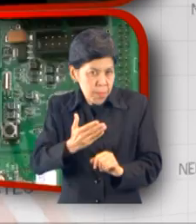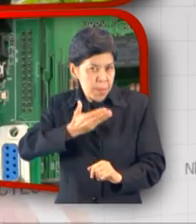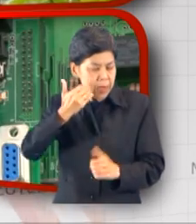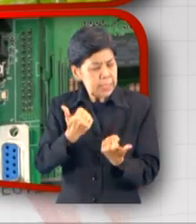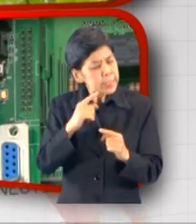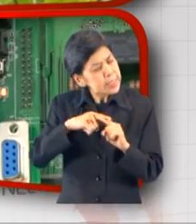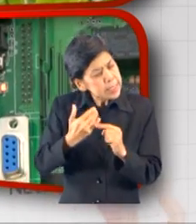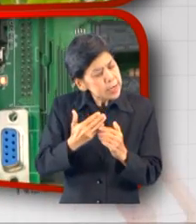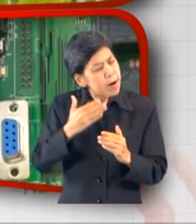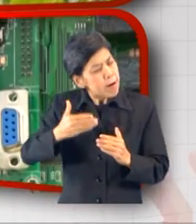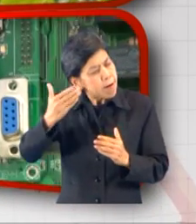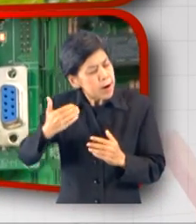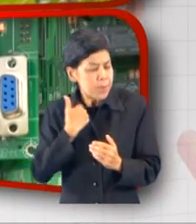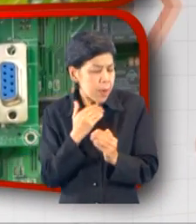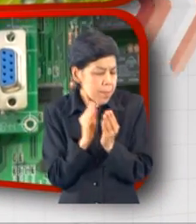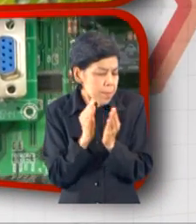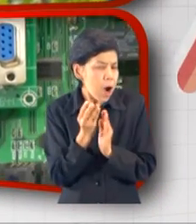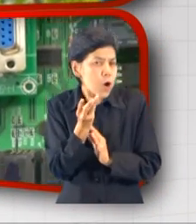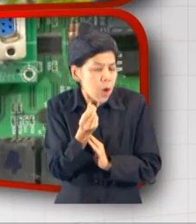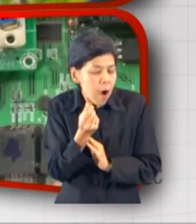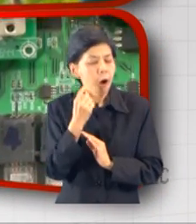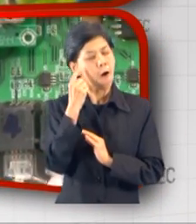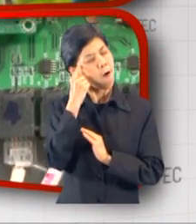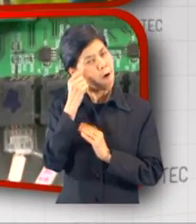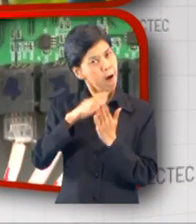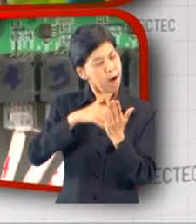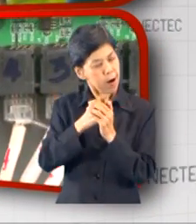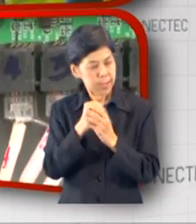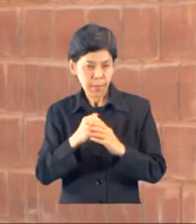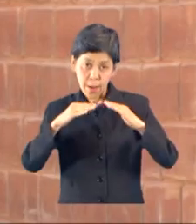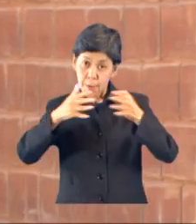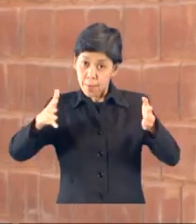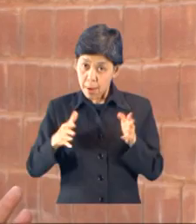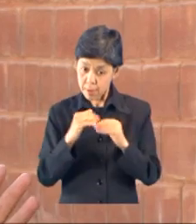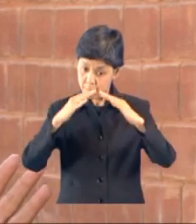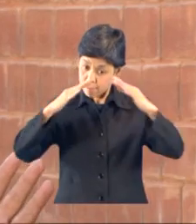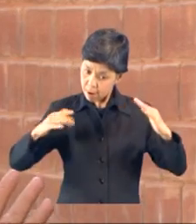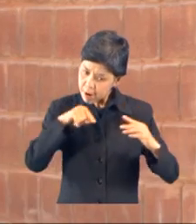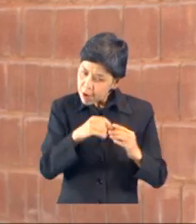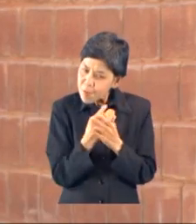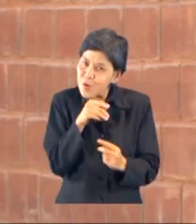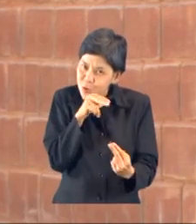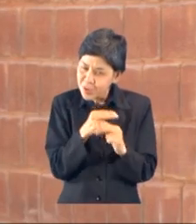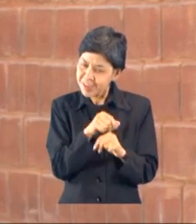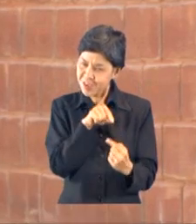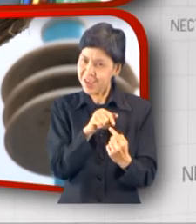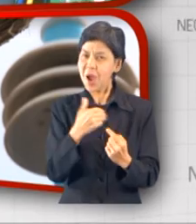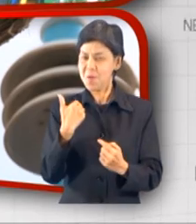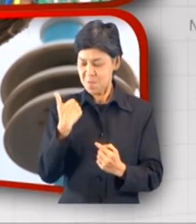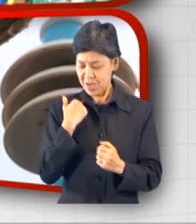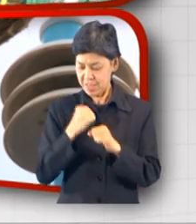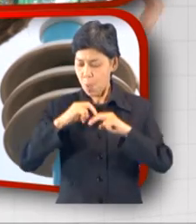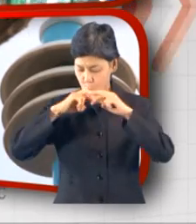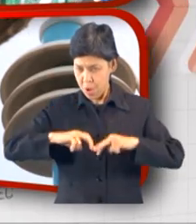าศเดือนนี้เดือนนี้เดือนนี้เป็นค่าเฉลี่ยไว้เราสามารถอาจจะวางแผนถ้าเราปลูกในโรงเรือนเราอาจจะปลูกเลือกปลูกพืชชนิดนี้ดีกว่า ต้องมี